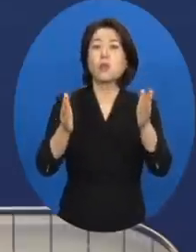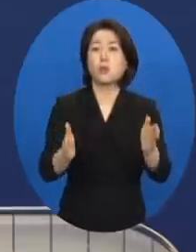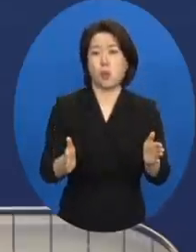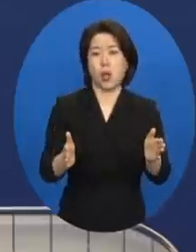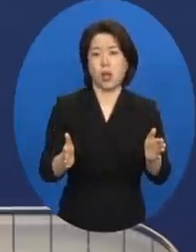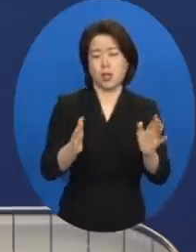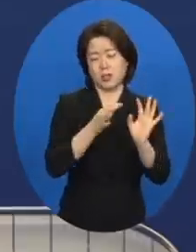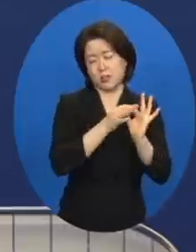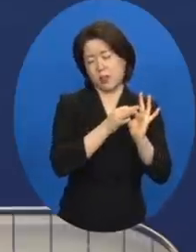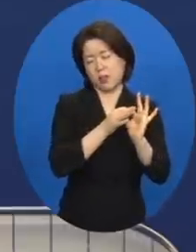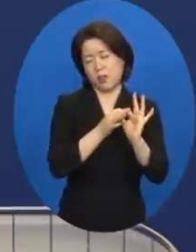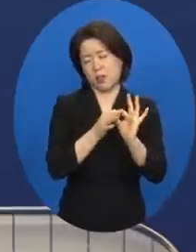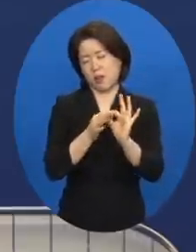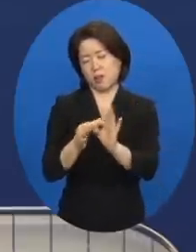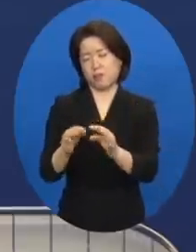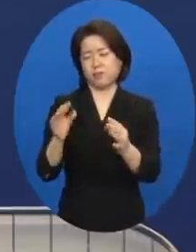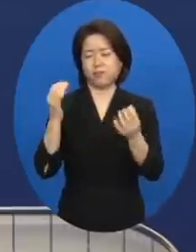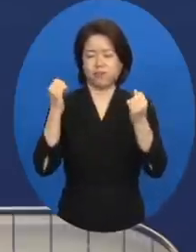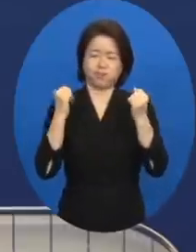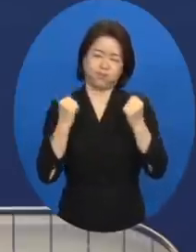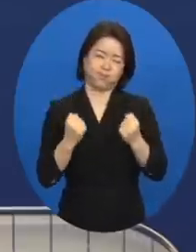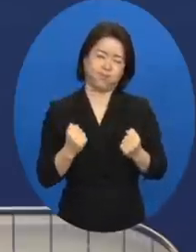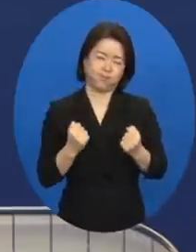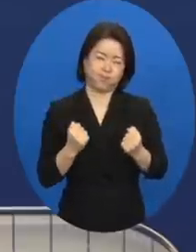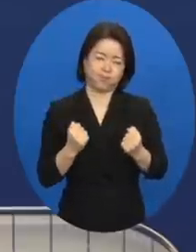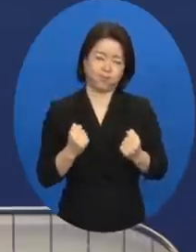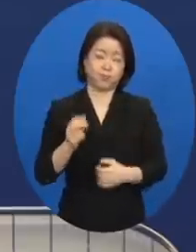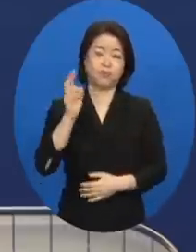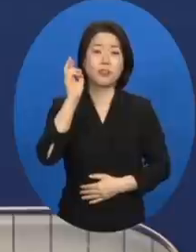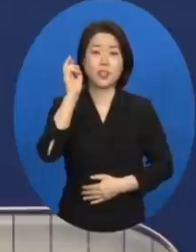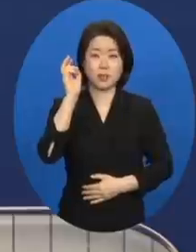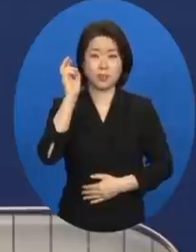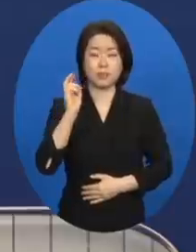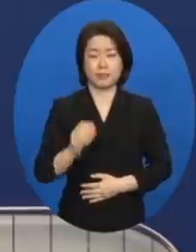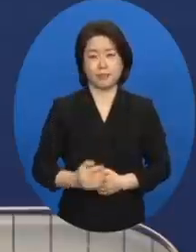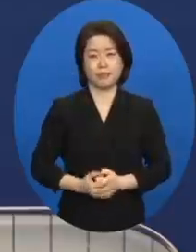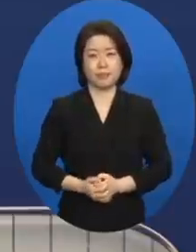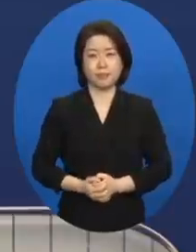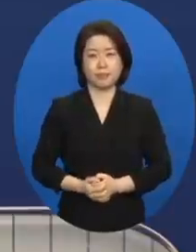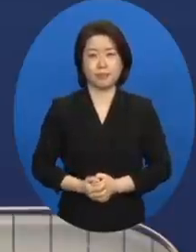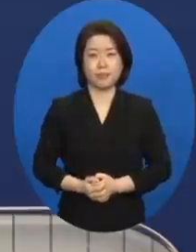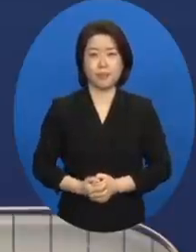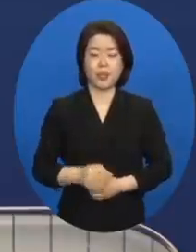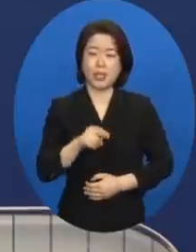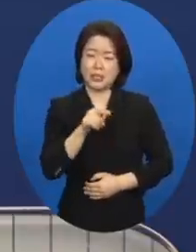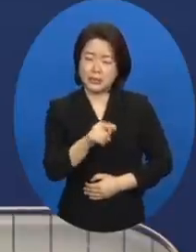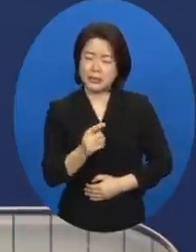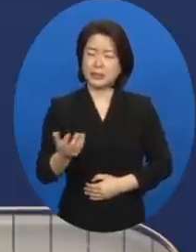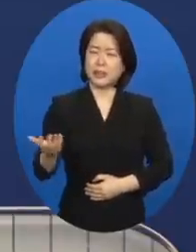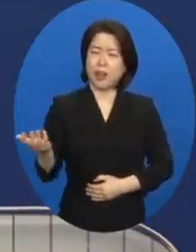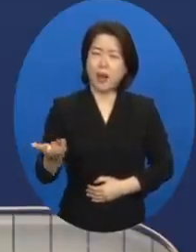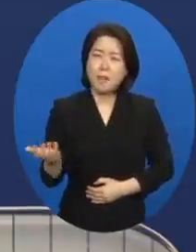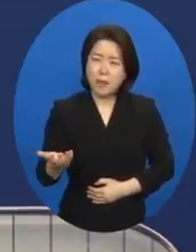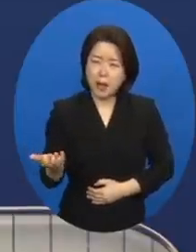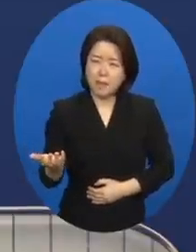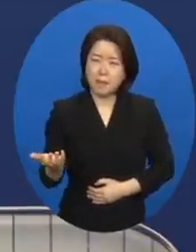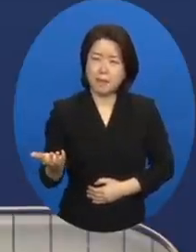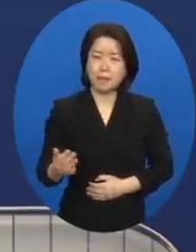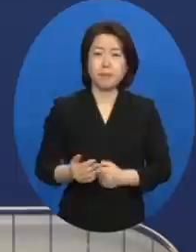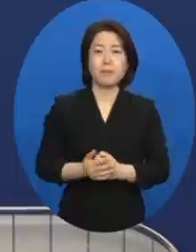38년이나 있었던 것 같습니다. 그 아픔, 그